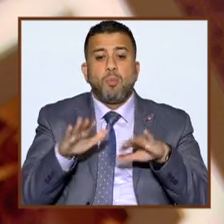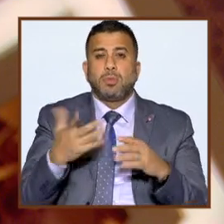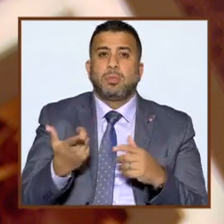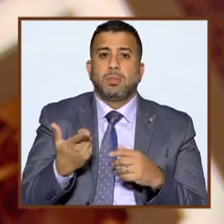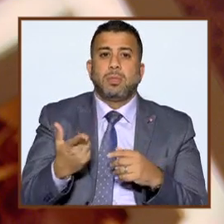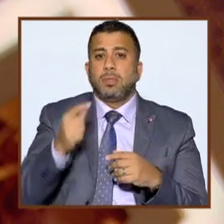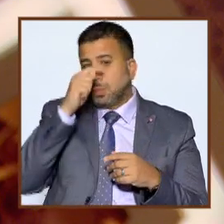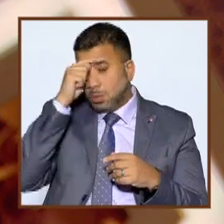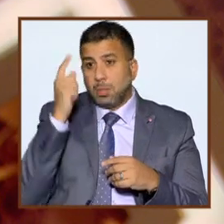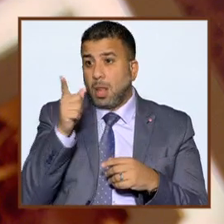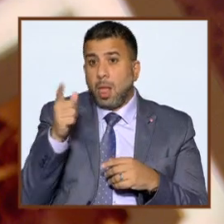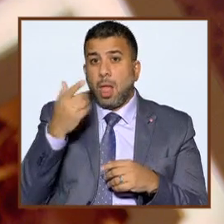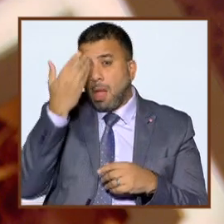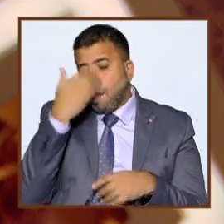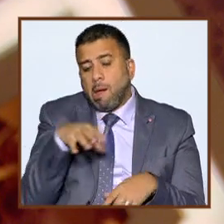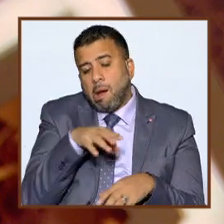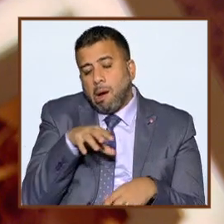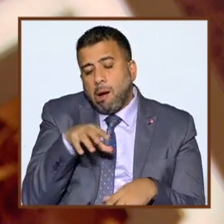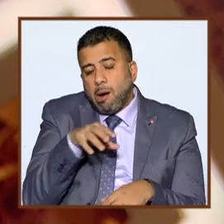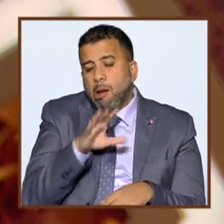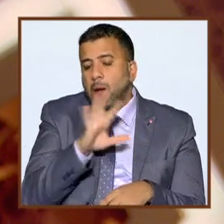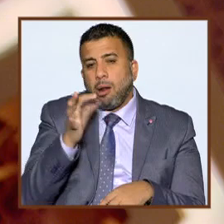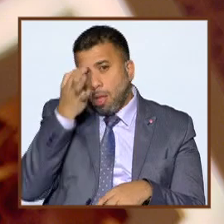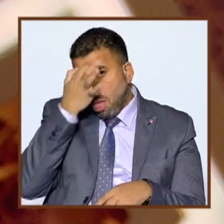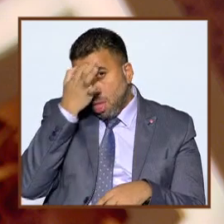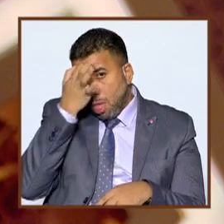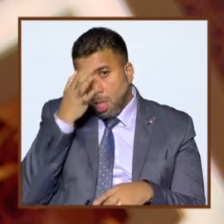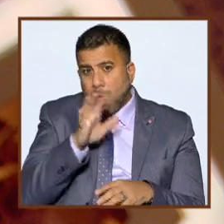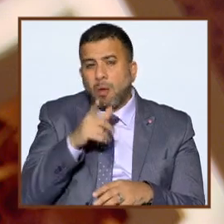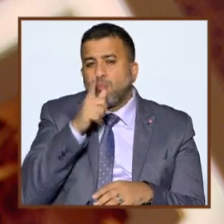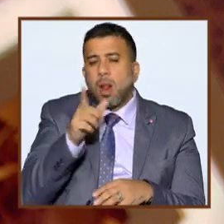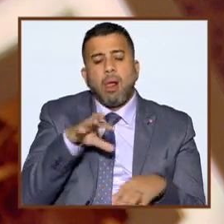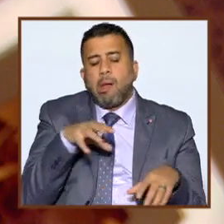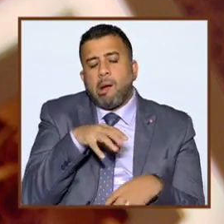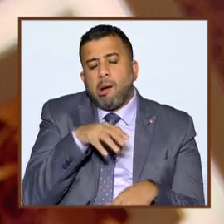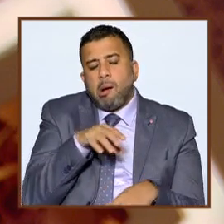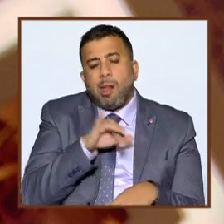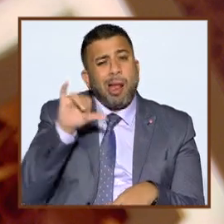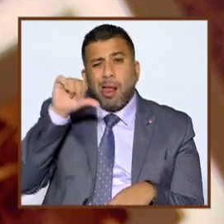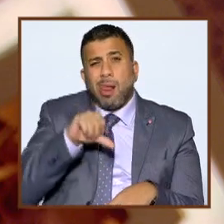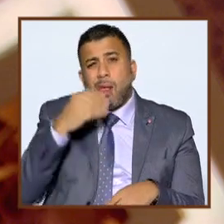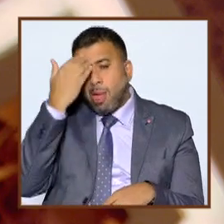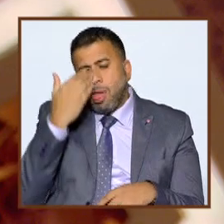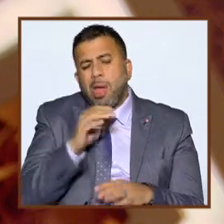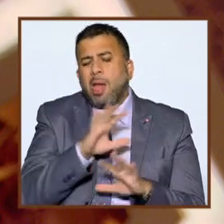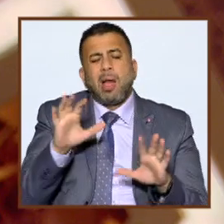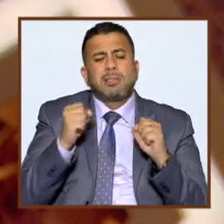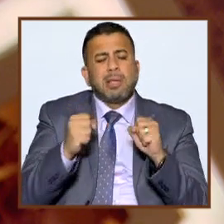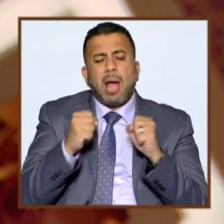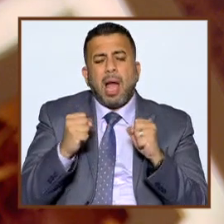الحي العاجز عجزا كاملا، يسمى المعضوب عند الفقهاء عاجز عجزا كاملا، لديه عجز